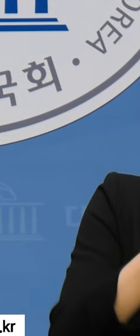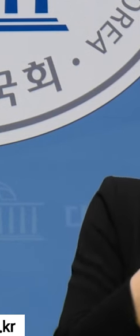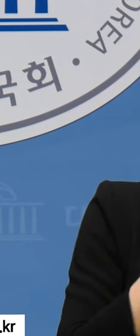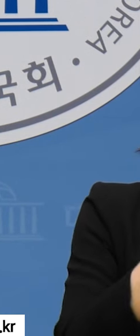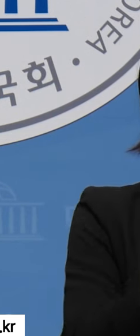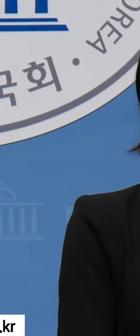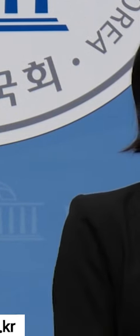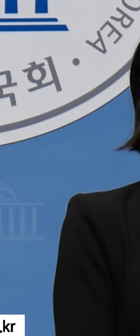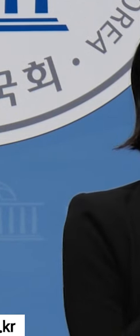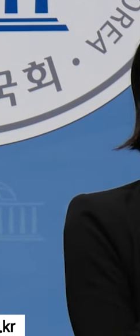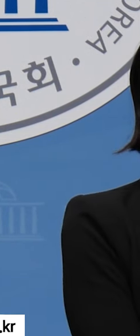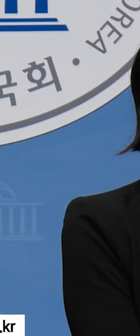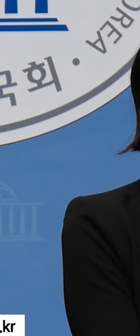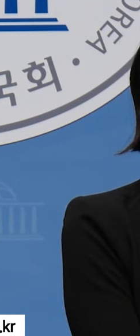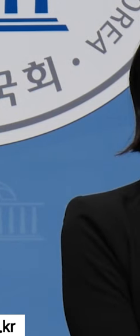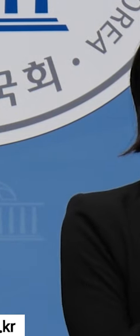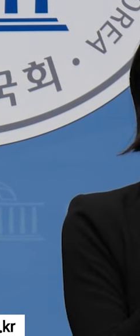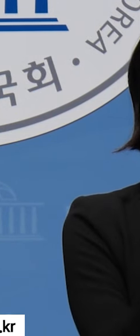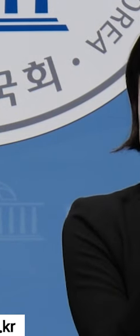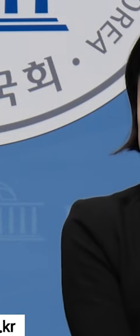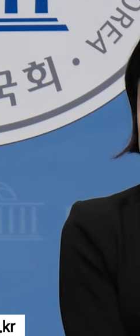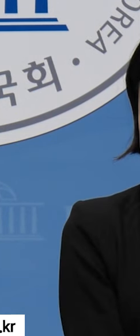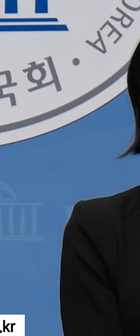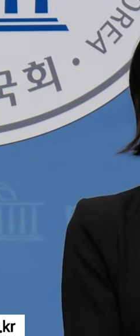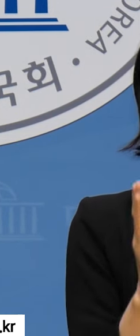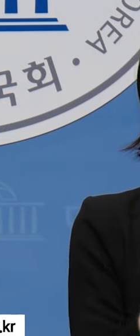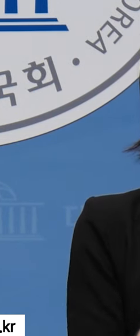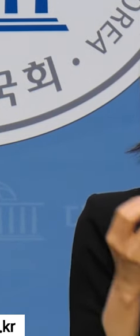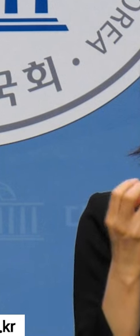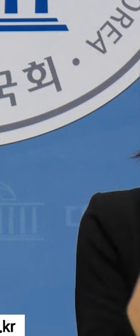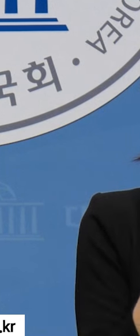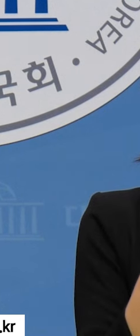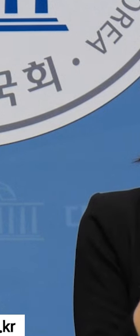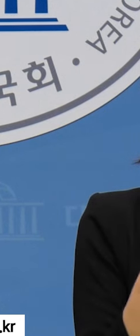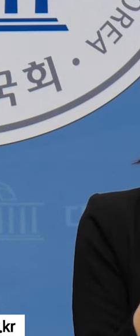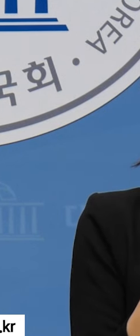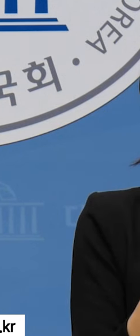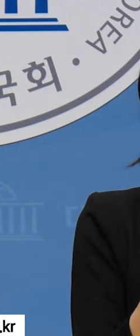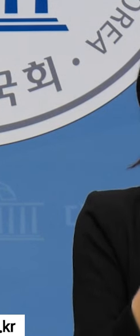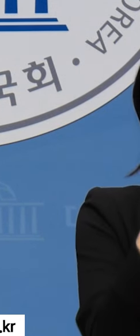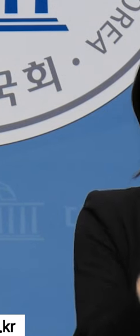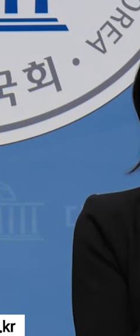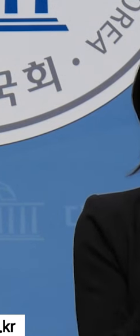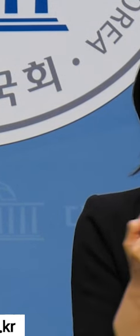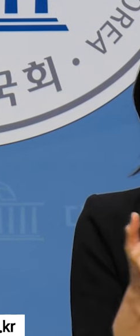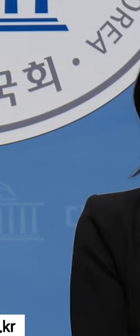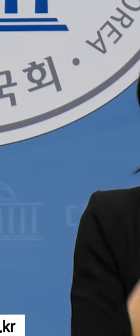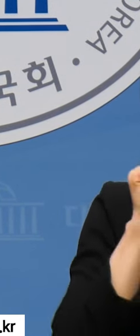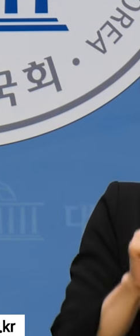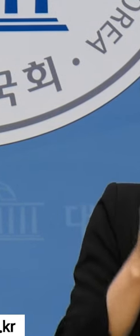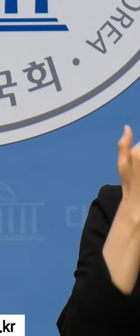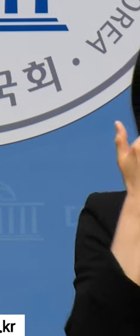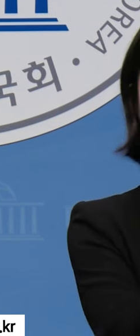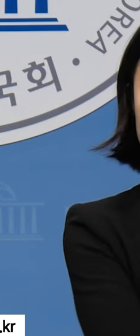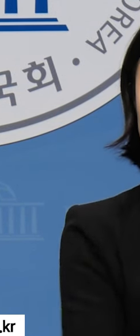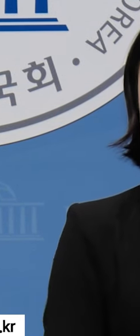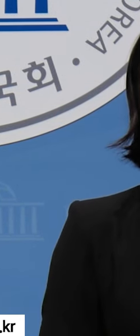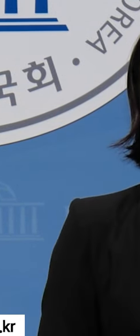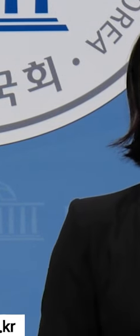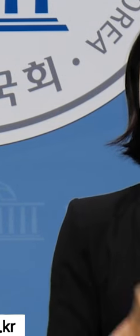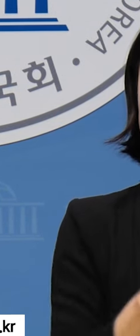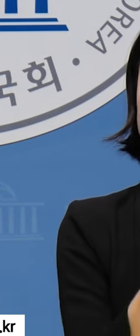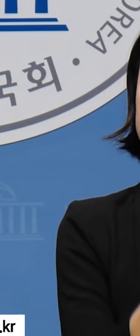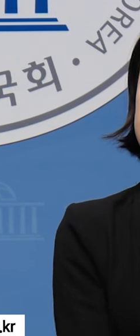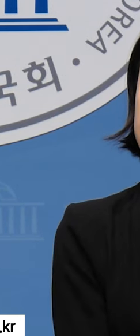오히려 댓글부대 노하우를 배웠다는 것입니까 정권에서 댓글 팀을 가동해